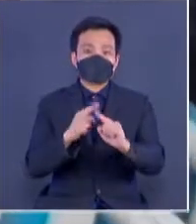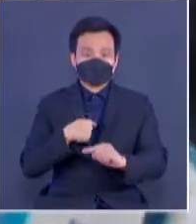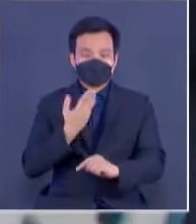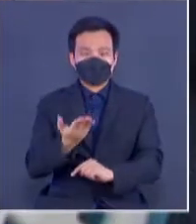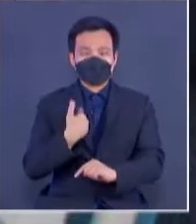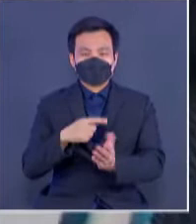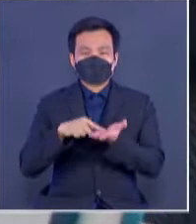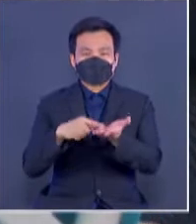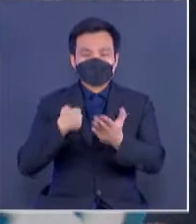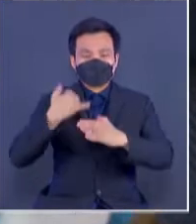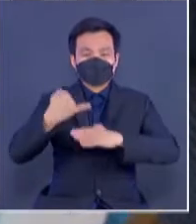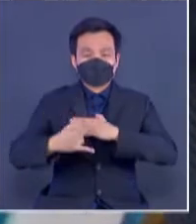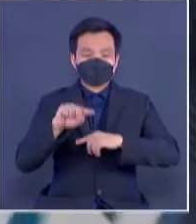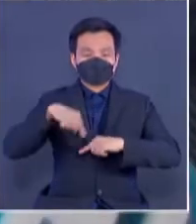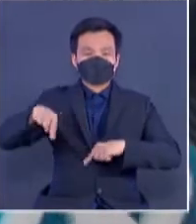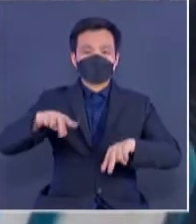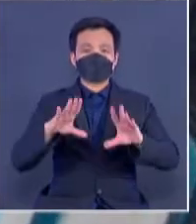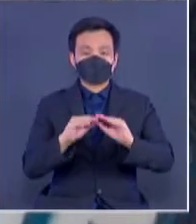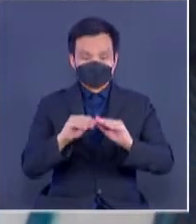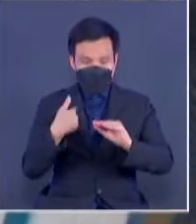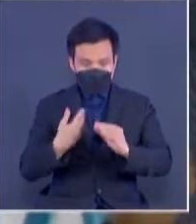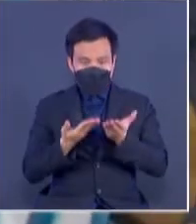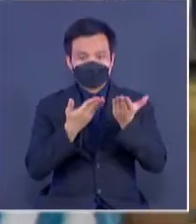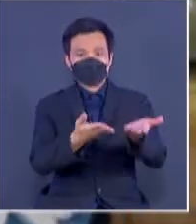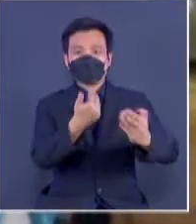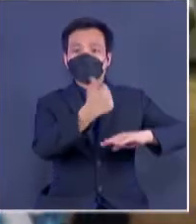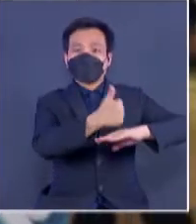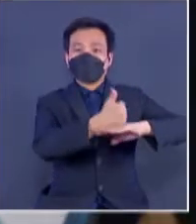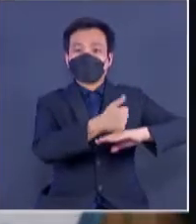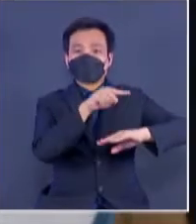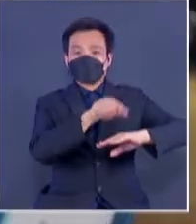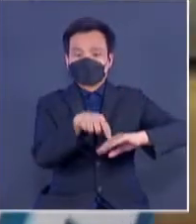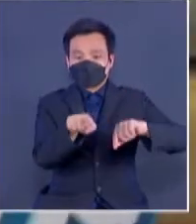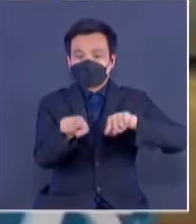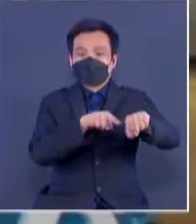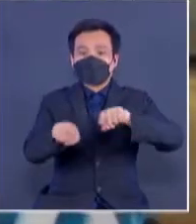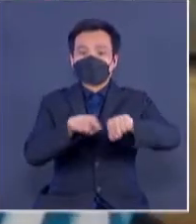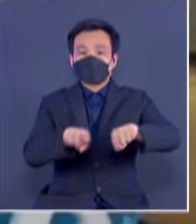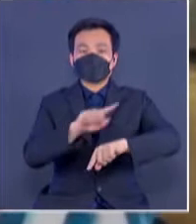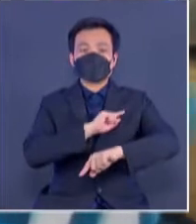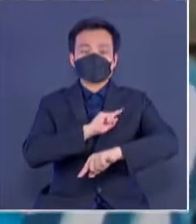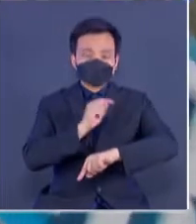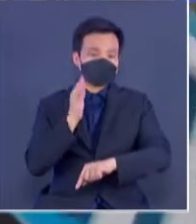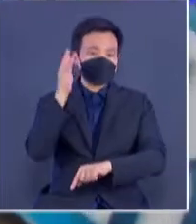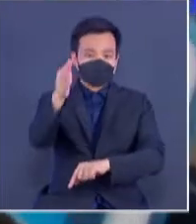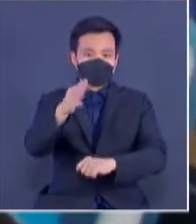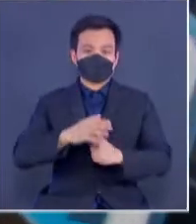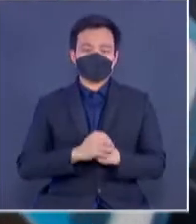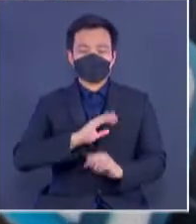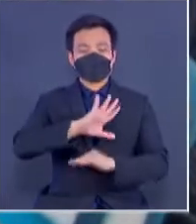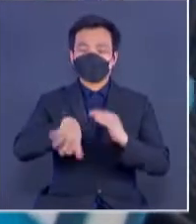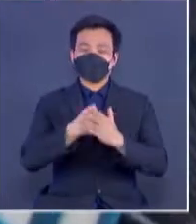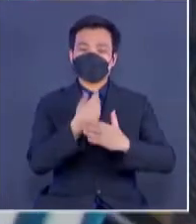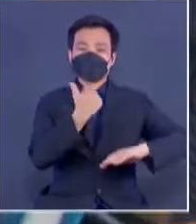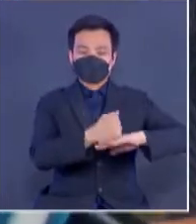ในที่ประชุมแล้วก็ได้มอบหมายให้ท่านหัวหน้าพรรคนะครับเป็นคนดำเนินการในเรื่องต่างๆทั้งหมดนะครับเราก็